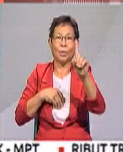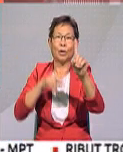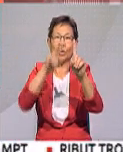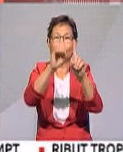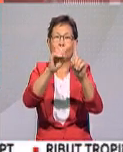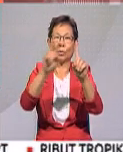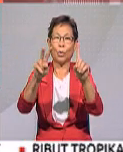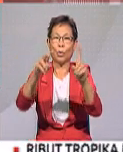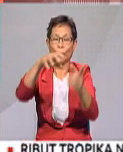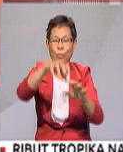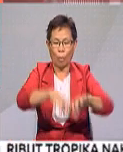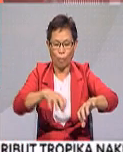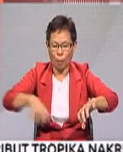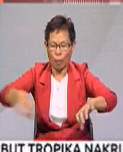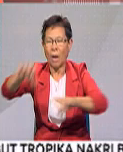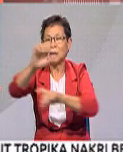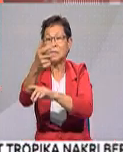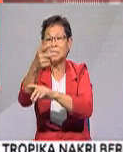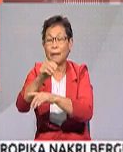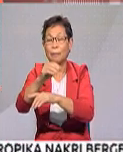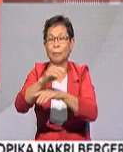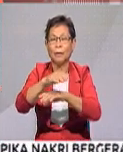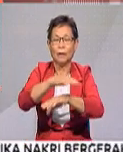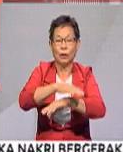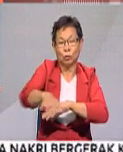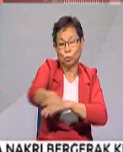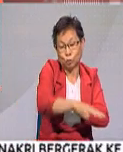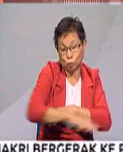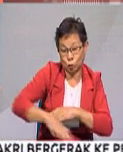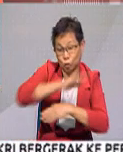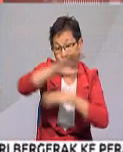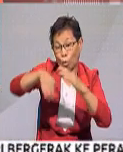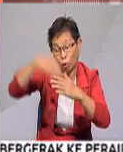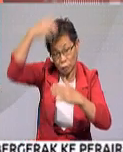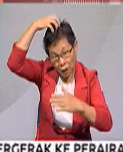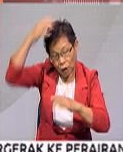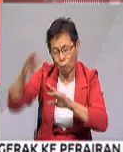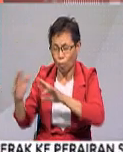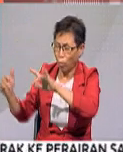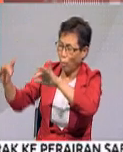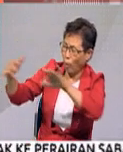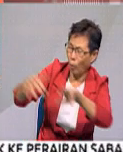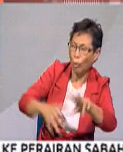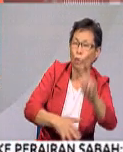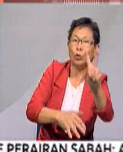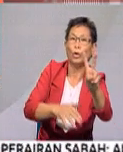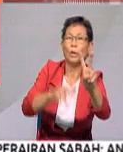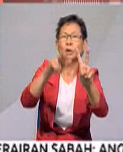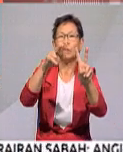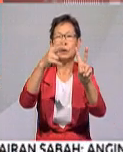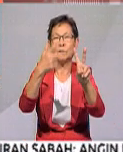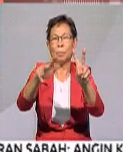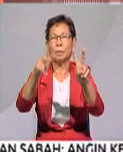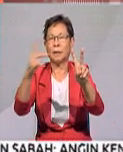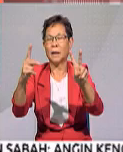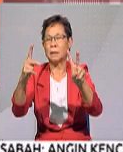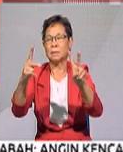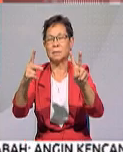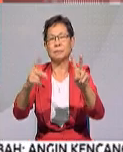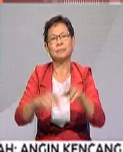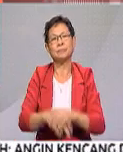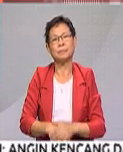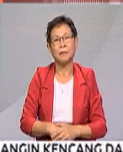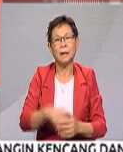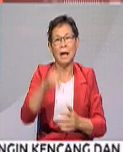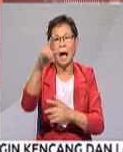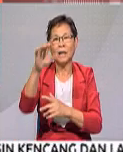102 lokasi SEM di seluruh Selangor dengan anggaran kehadiran pengunjung seramai 213,000 orang.